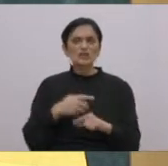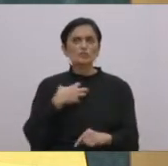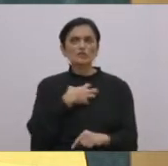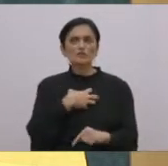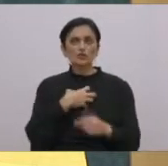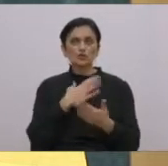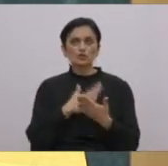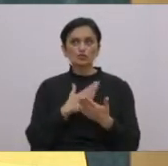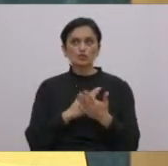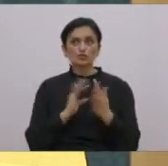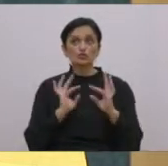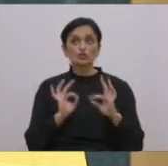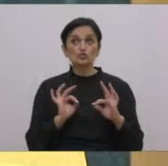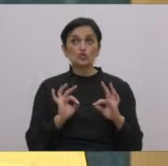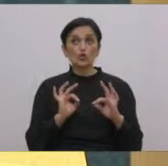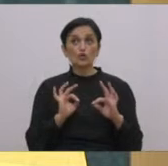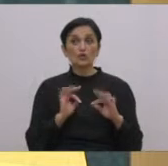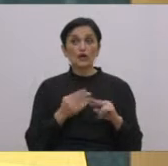არის სწორედ